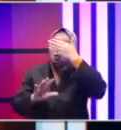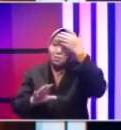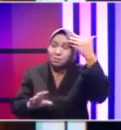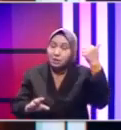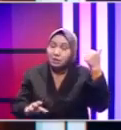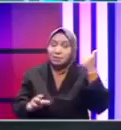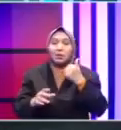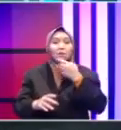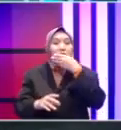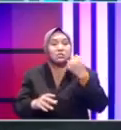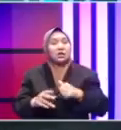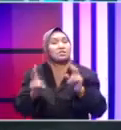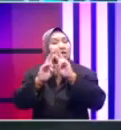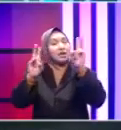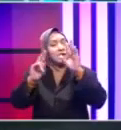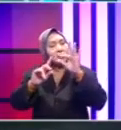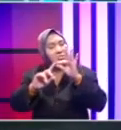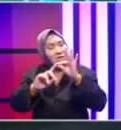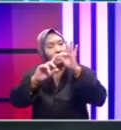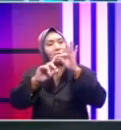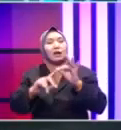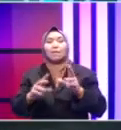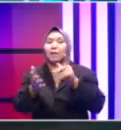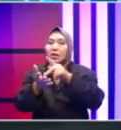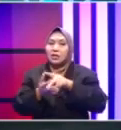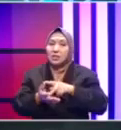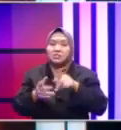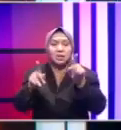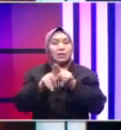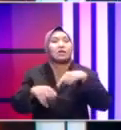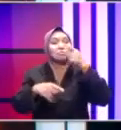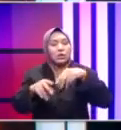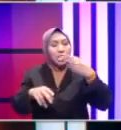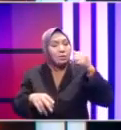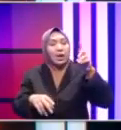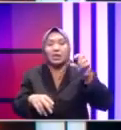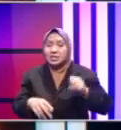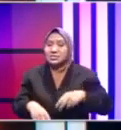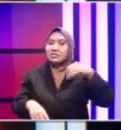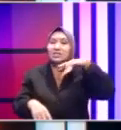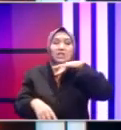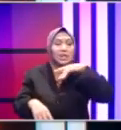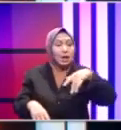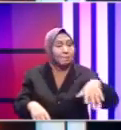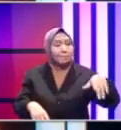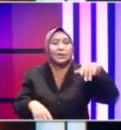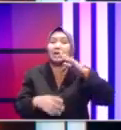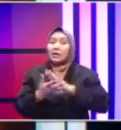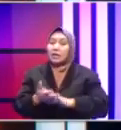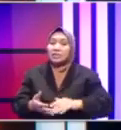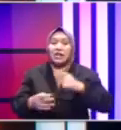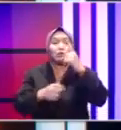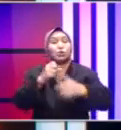this hoah edap hdd seperti mana disebutkan dalam hadits-hadits al-qur'an Dose konsep